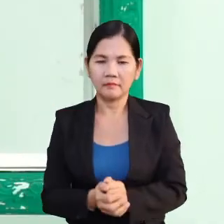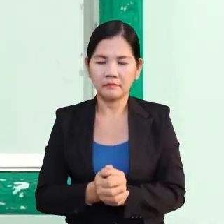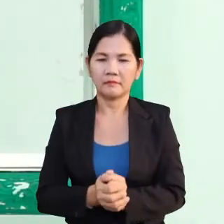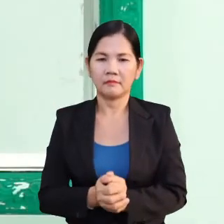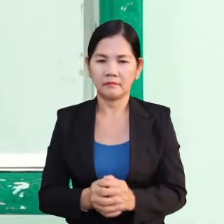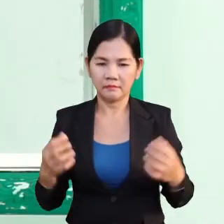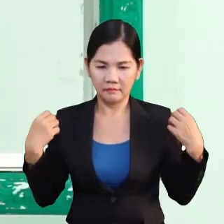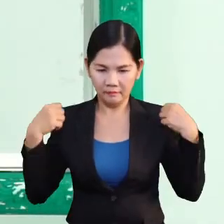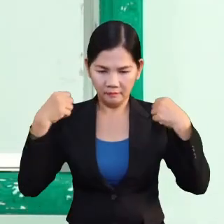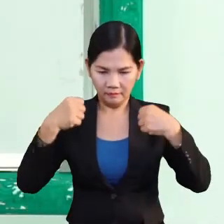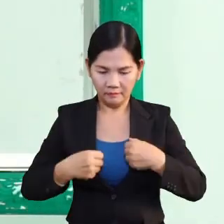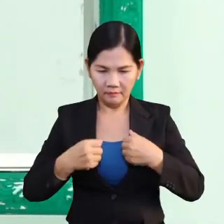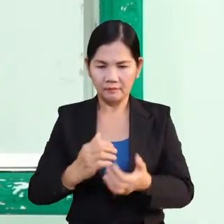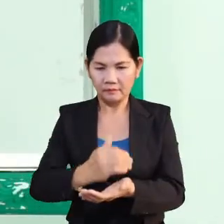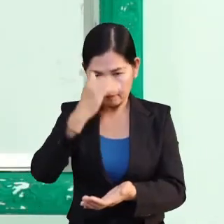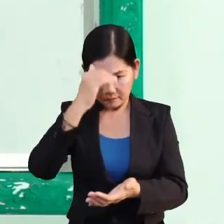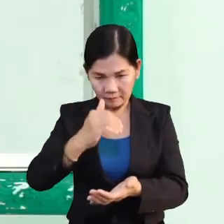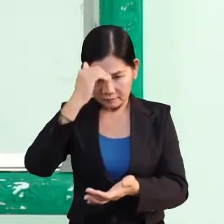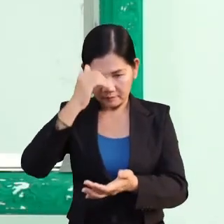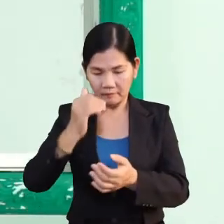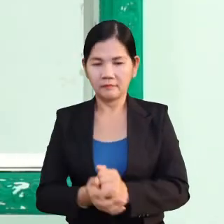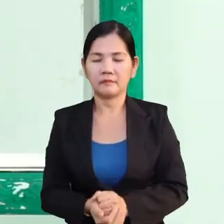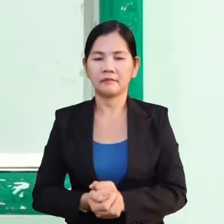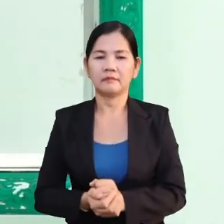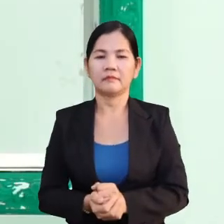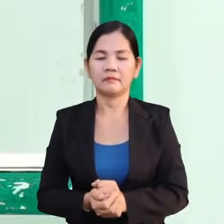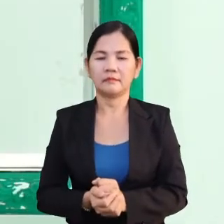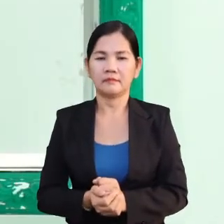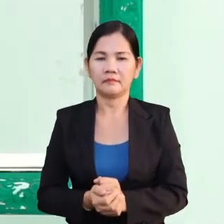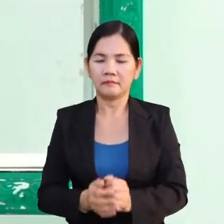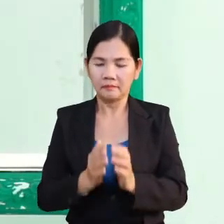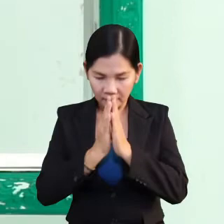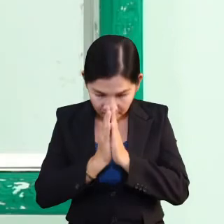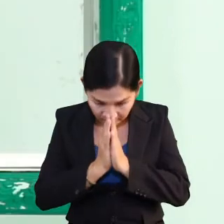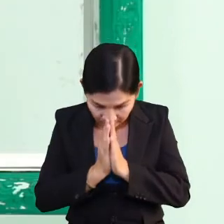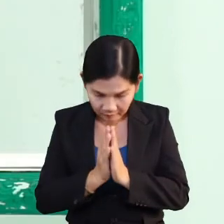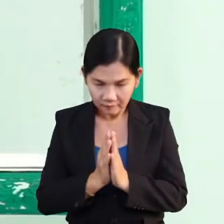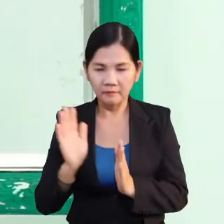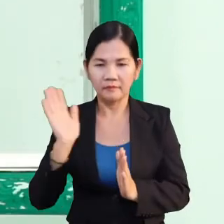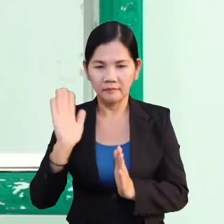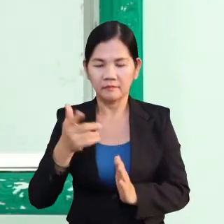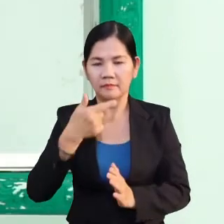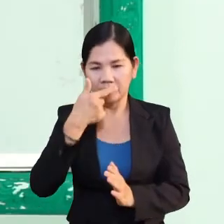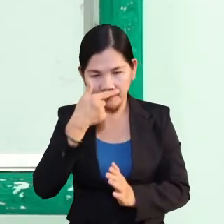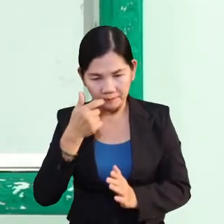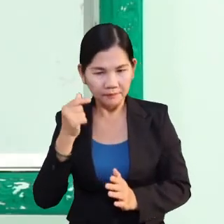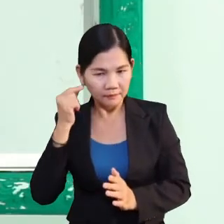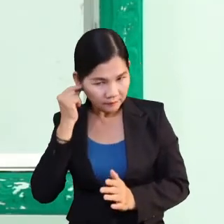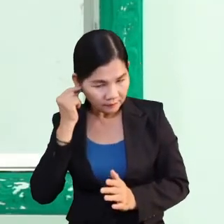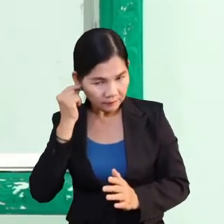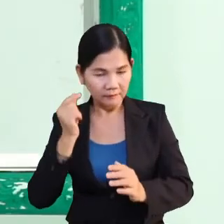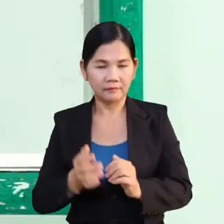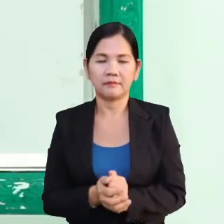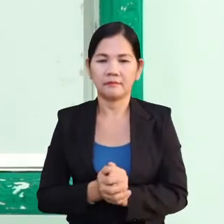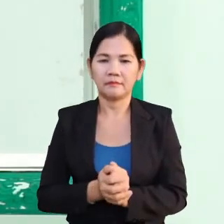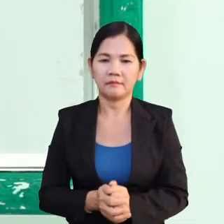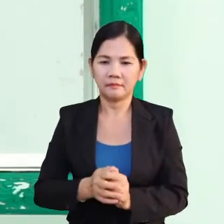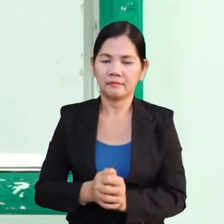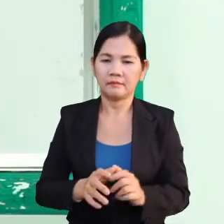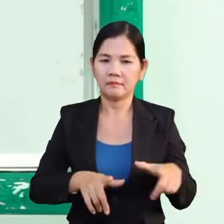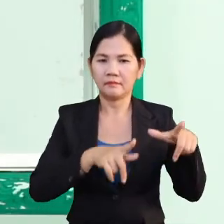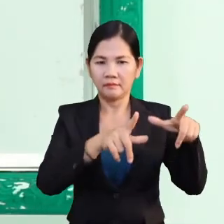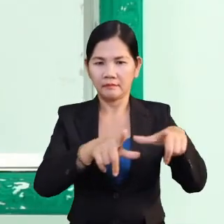ស្លៀកពាក់ឯកសណ្ឋានសិស្សជម្រាបលាឪពុកម្ដាយធ្វើដំណើរ